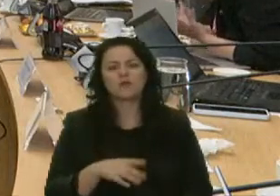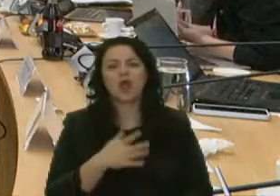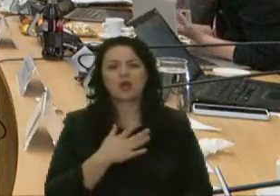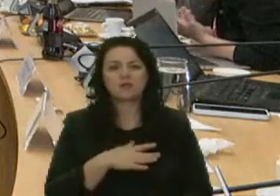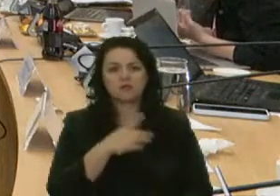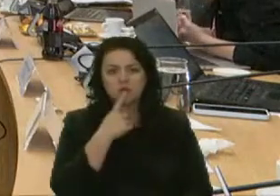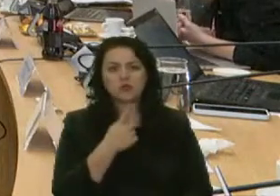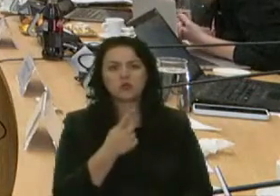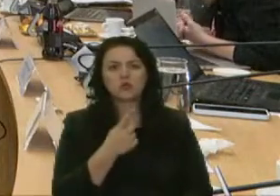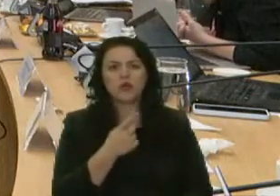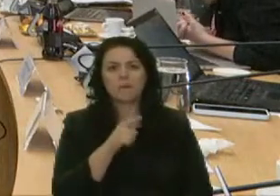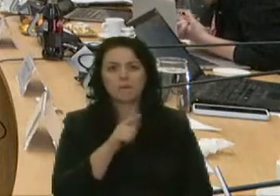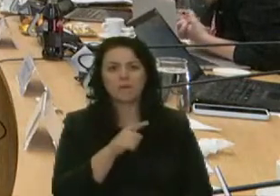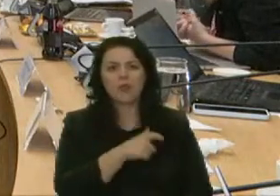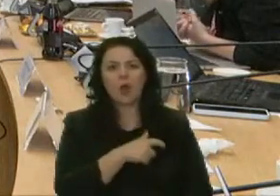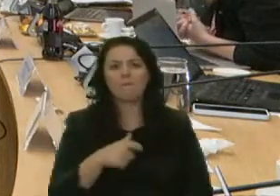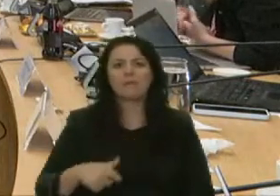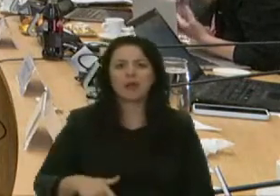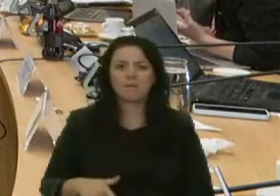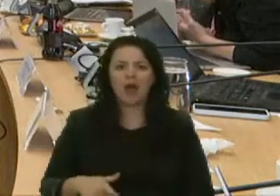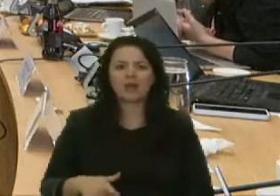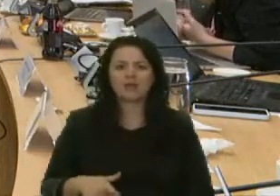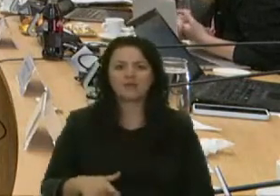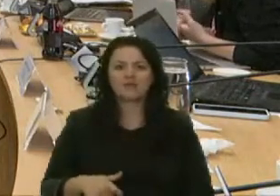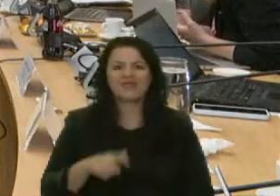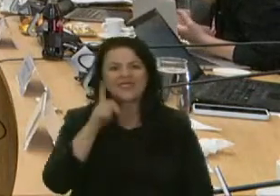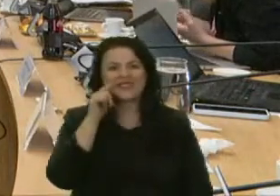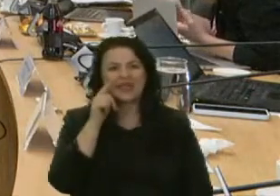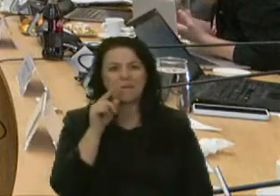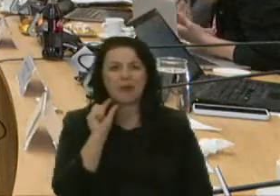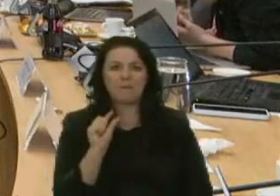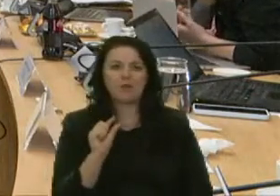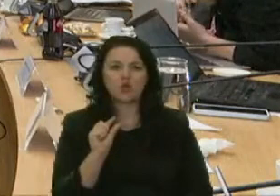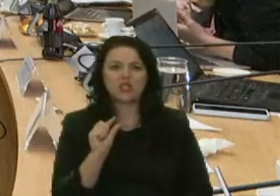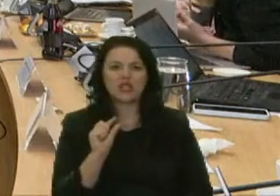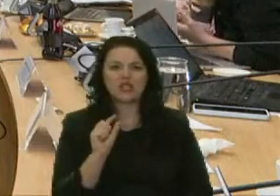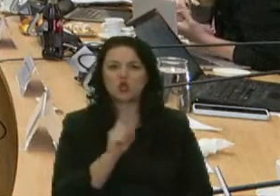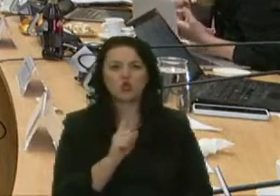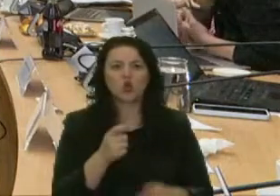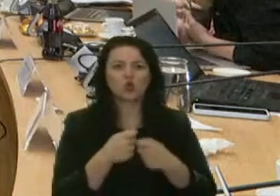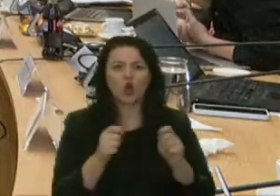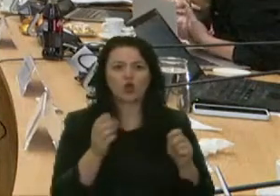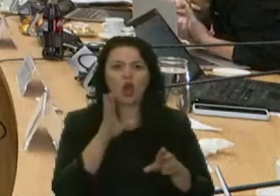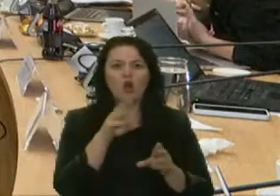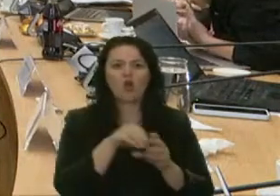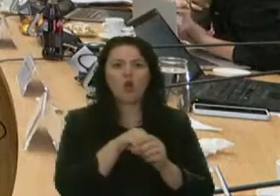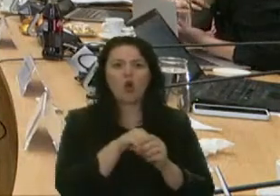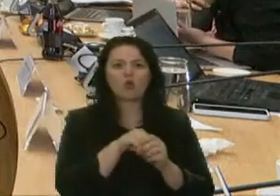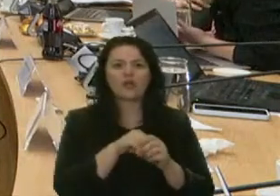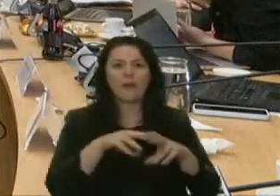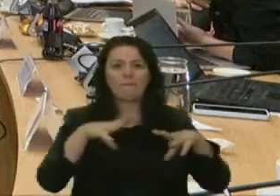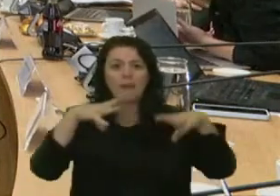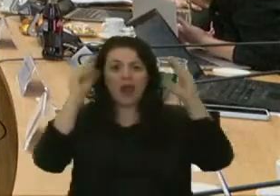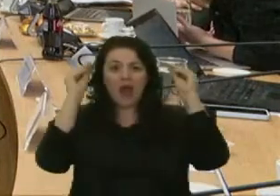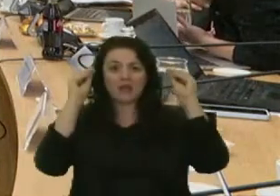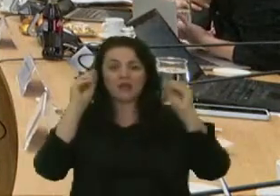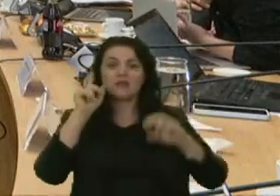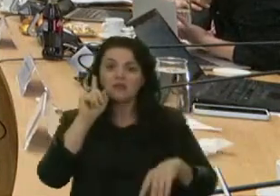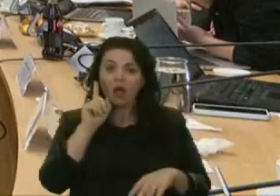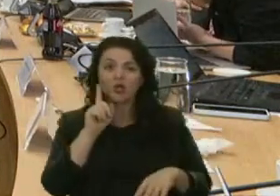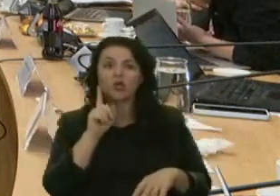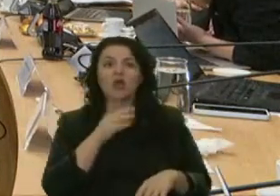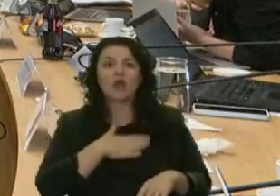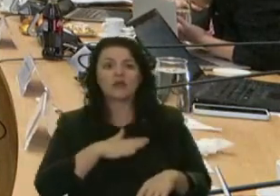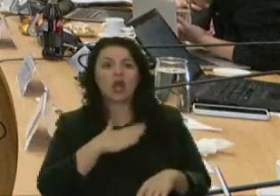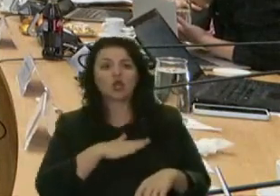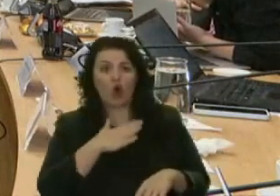ca să primar ca să și zâmbim puțin că nu toți vom putea să locuim într un palat Nu dar poate unii chiar ne